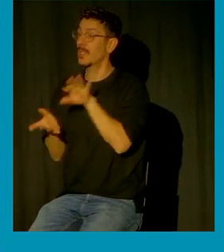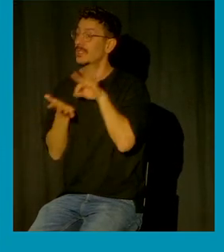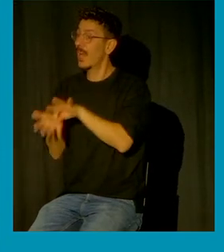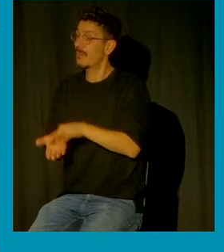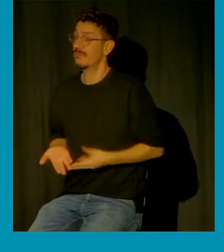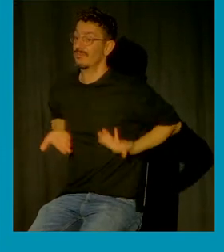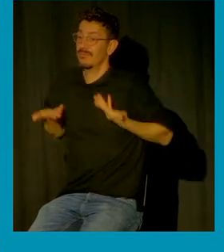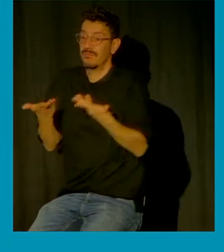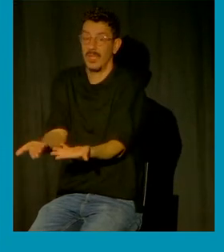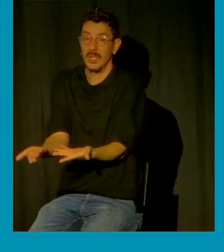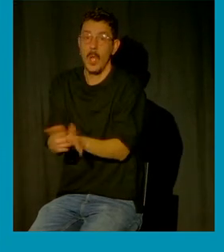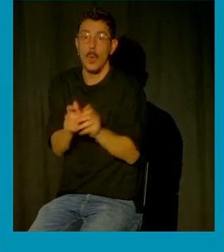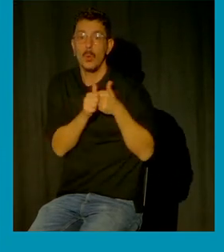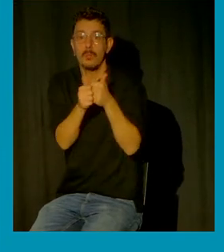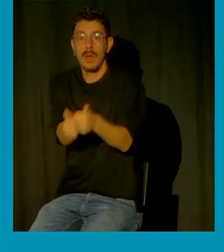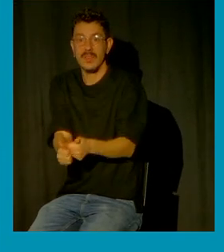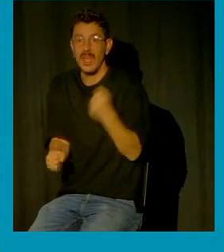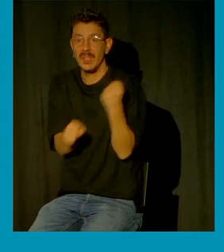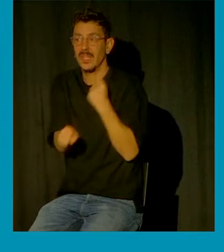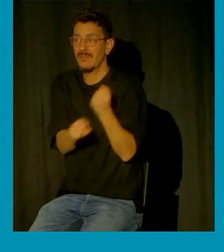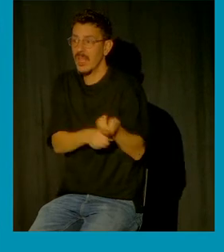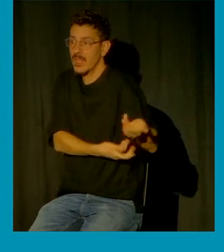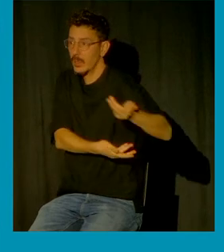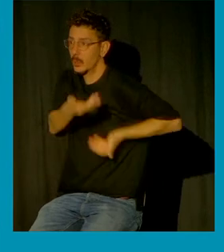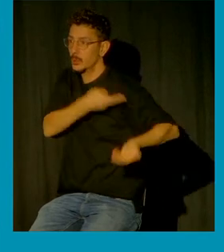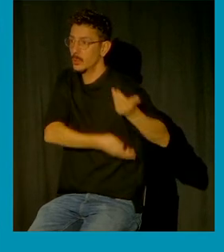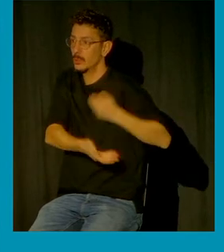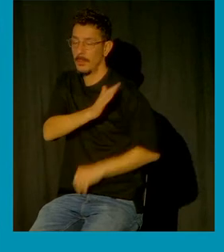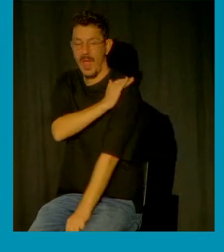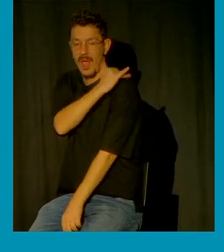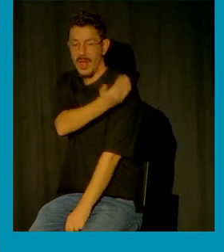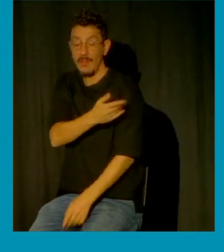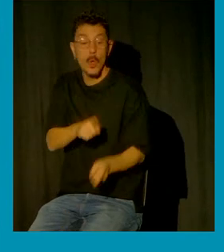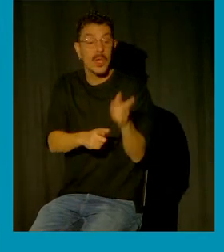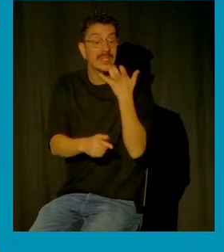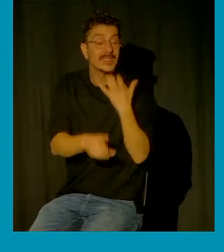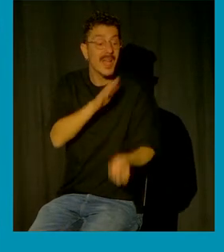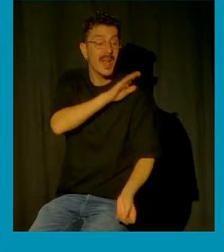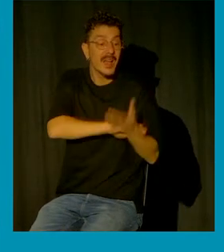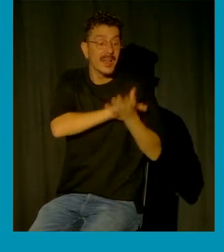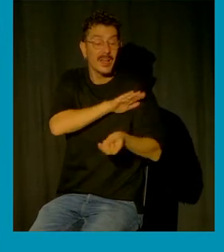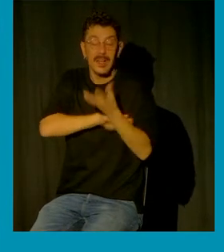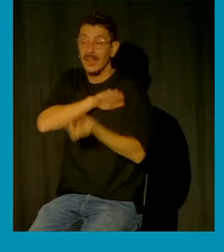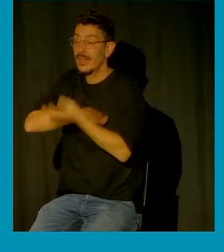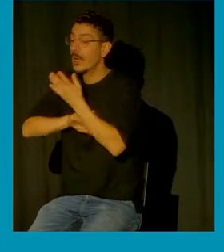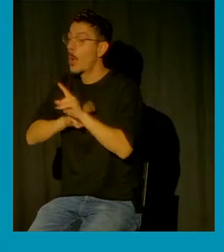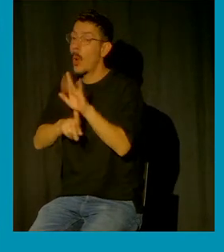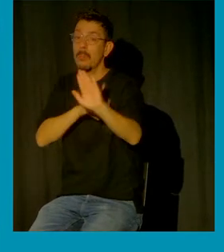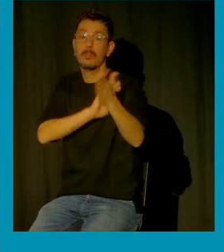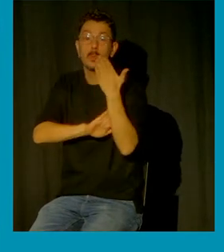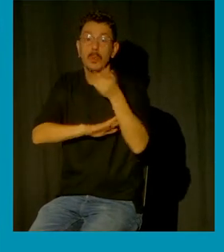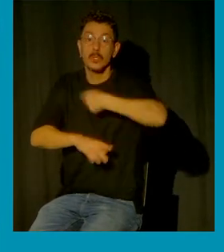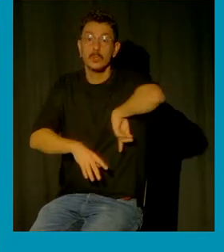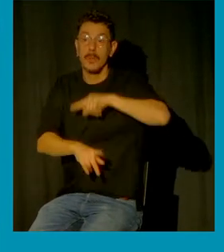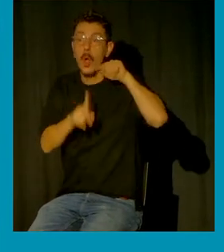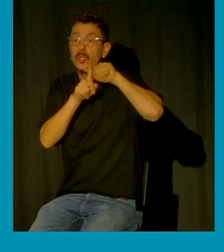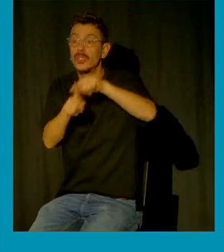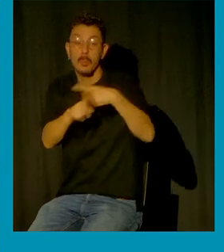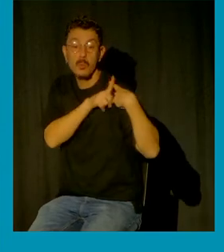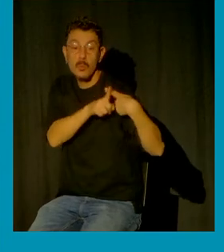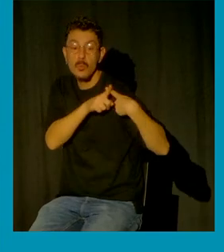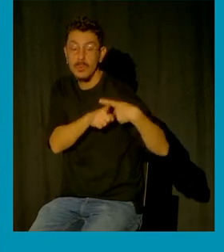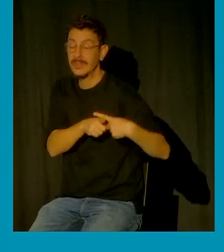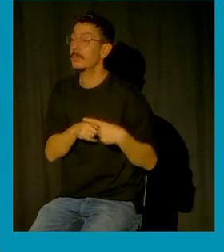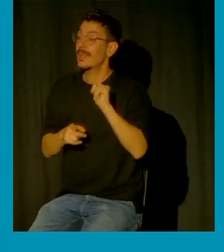acompanyar i treballar conjuntament amb totes aquelles iniciatives i amb totes aquelles propostes en què compartim objectius però sobretot que